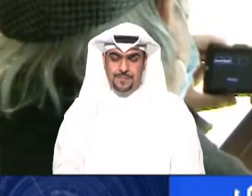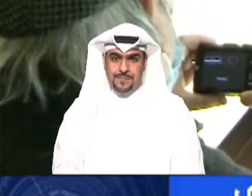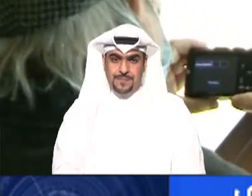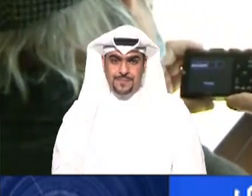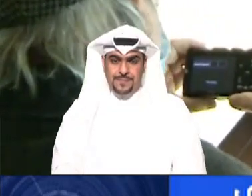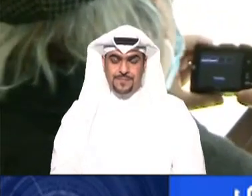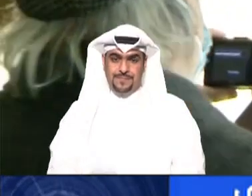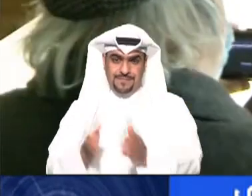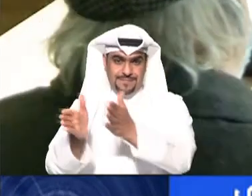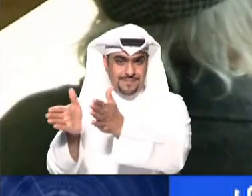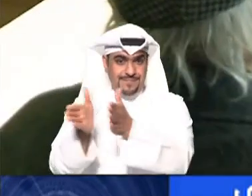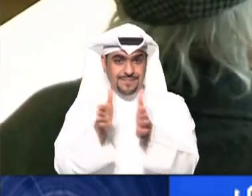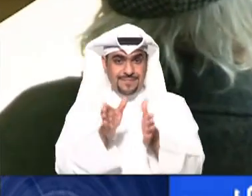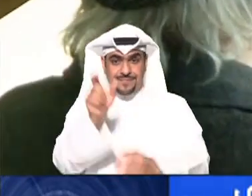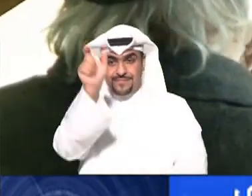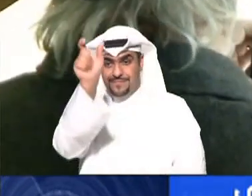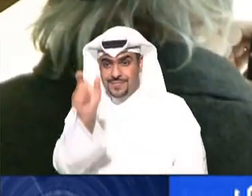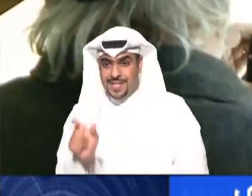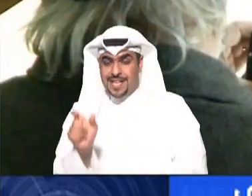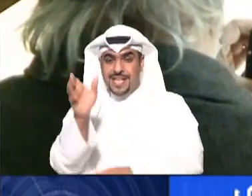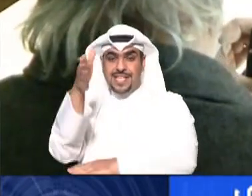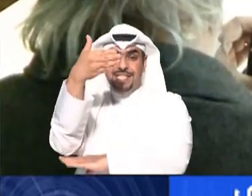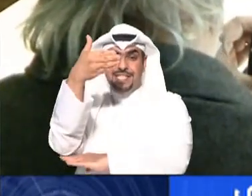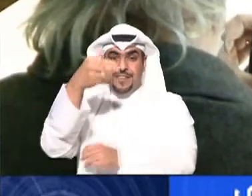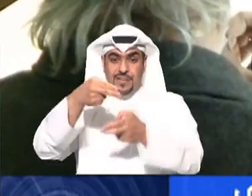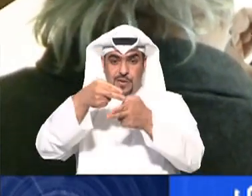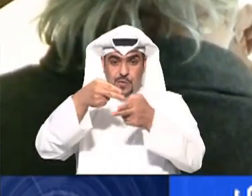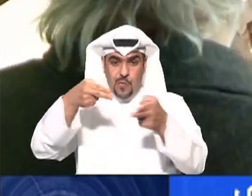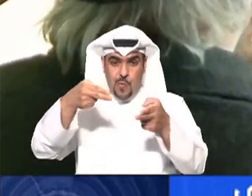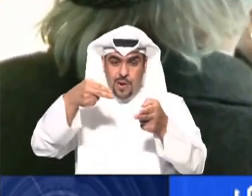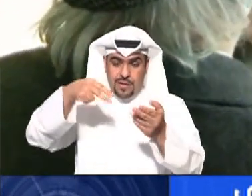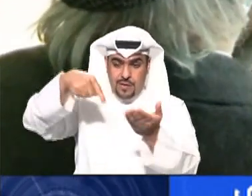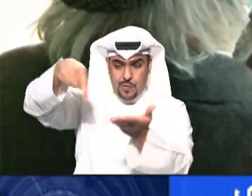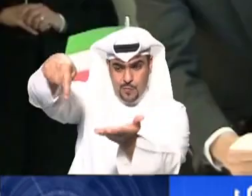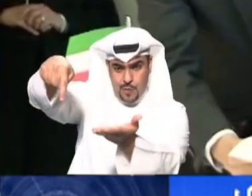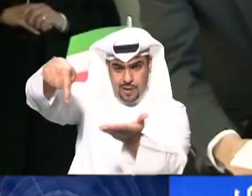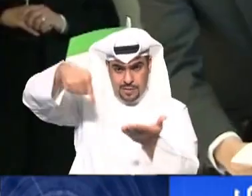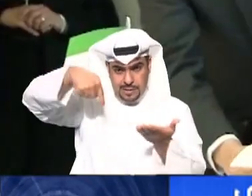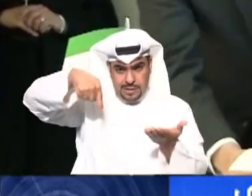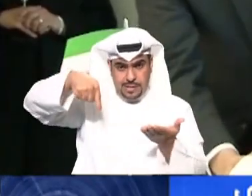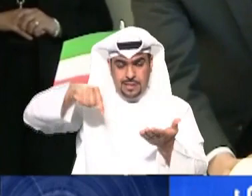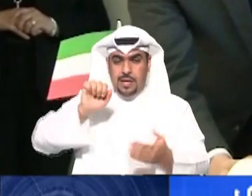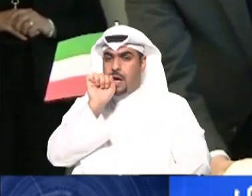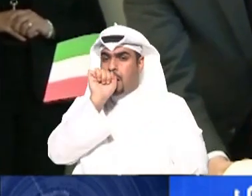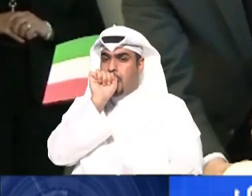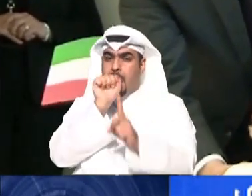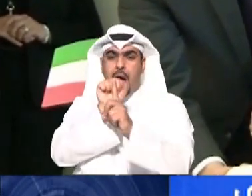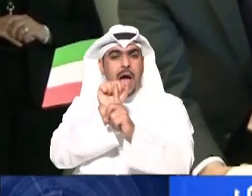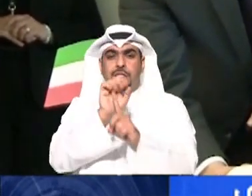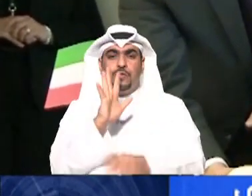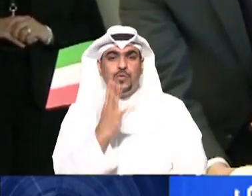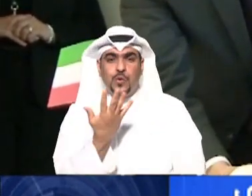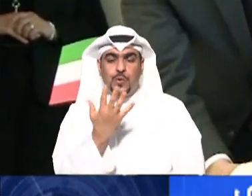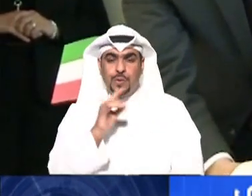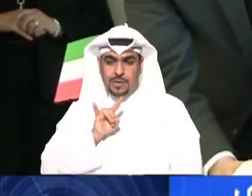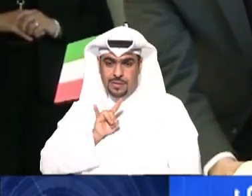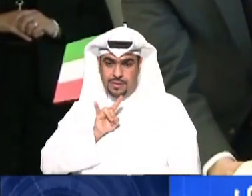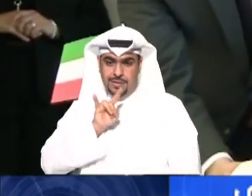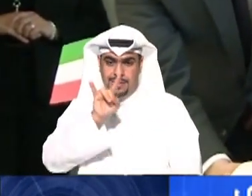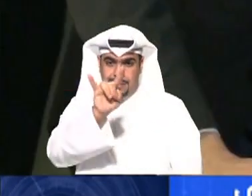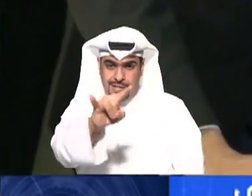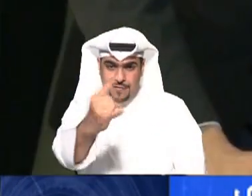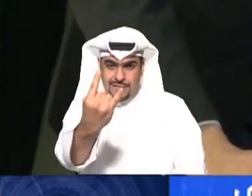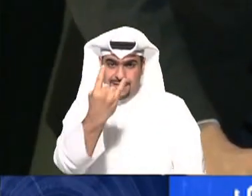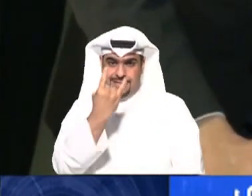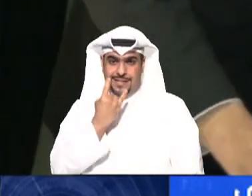وكان سفير الكويت وقع أيضا اتفاقية للتعاون في مجال الطيران المدني مع وزير خارجية لوكسمبورغ جان